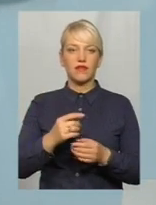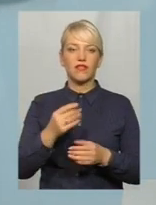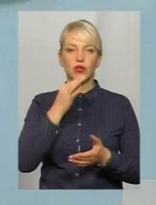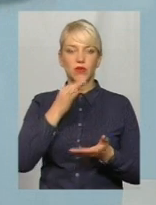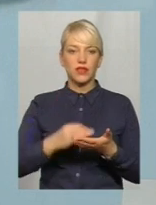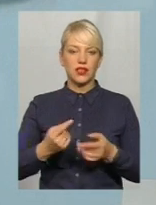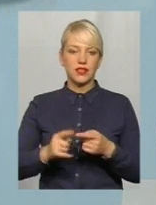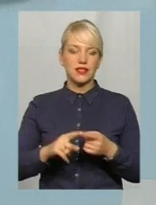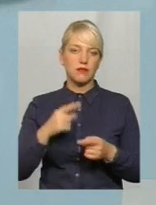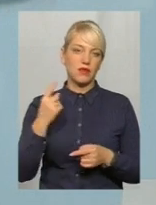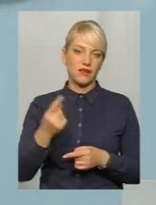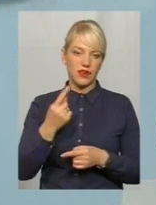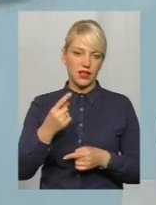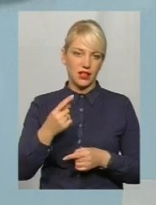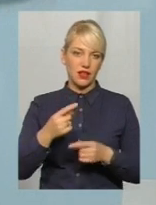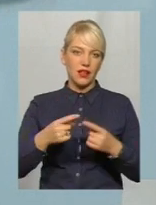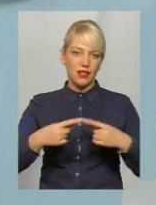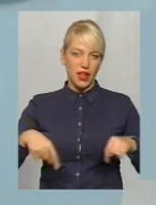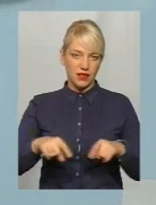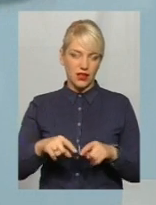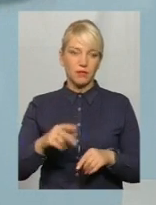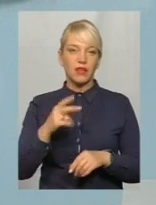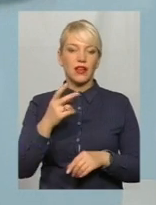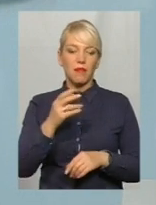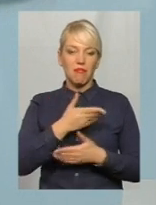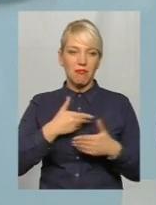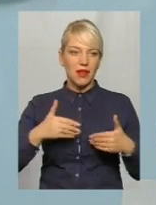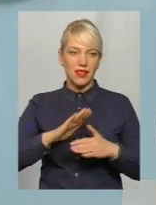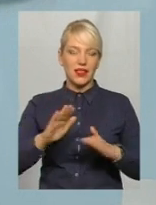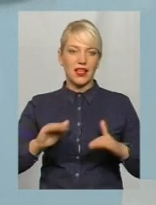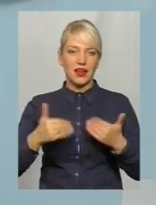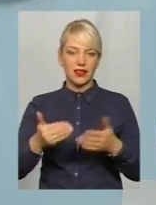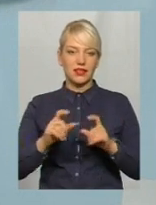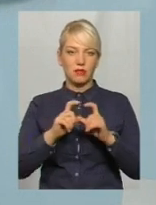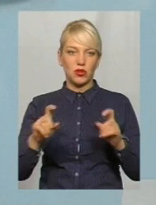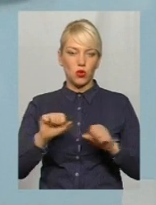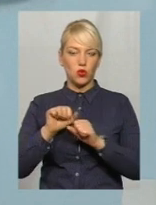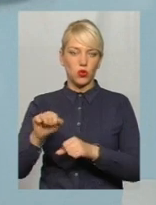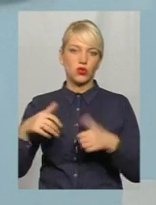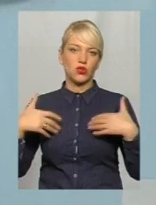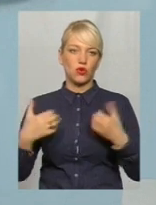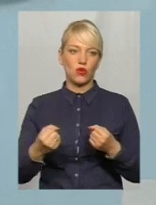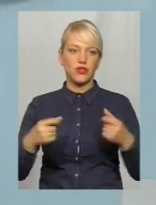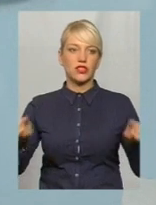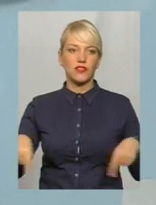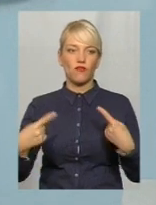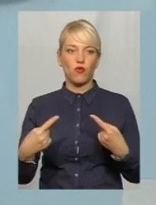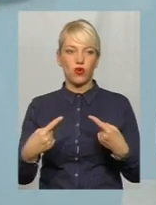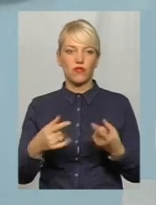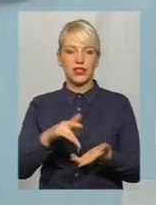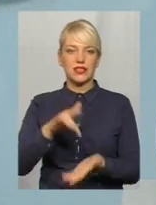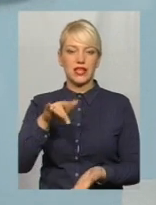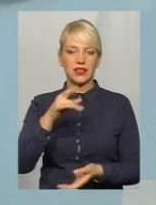це первинна ланка. В той же самий час ми не радили Департаменту охорони здоров'я створювати центри